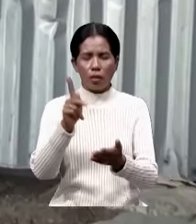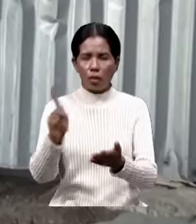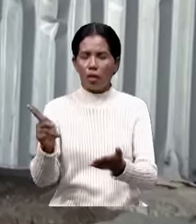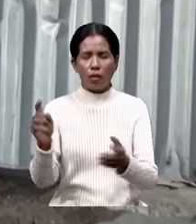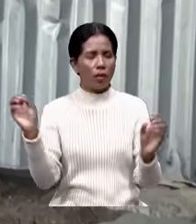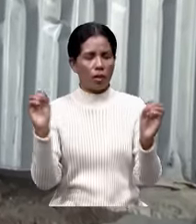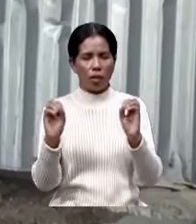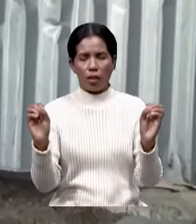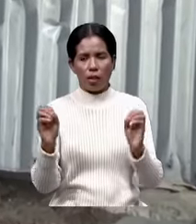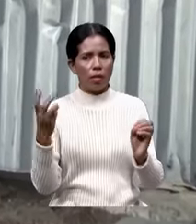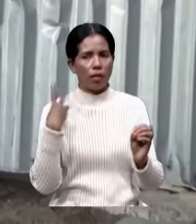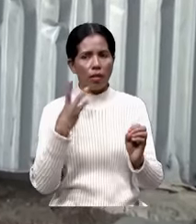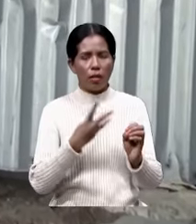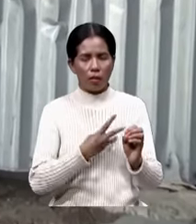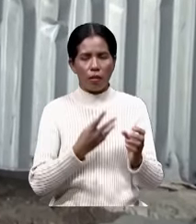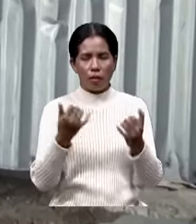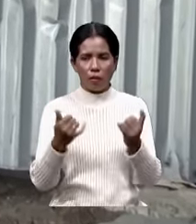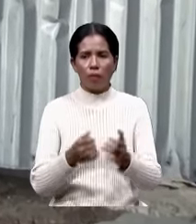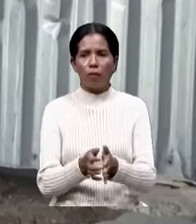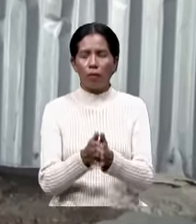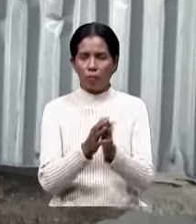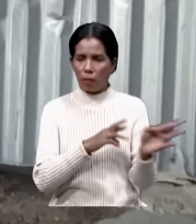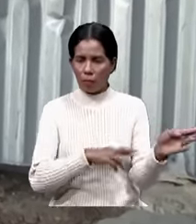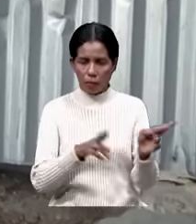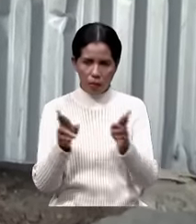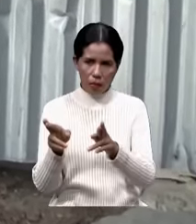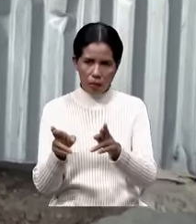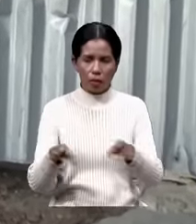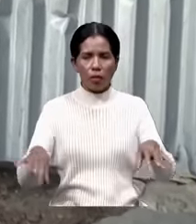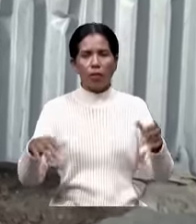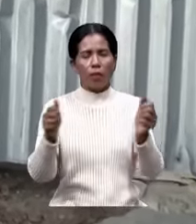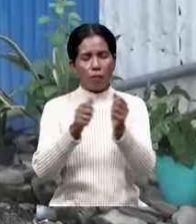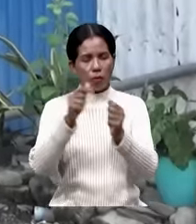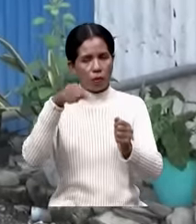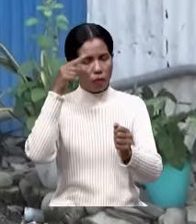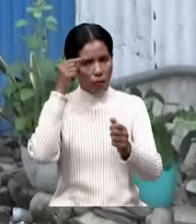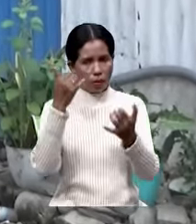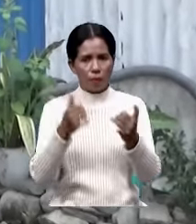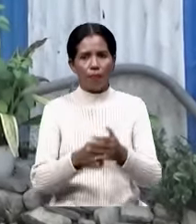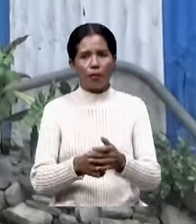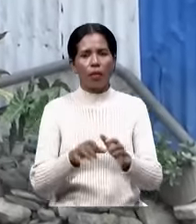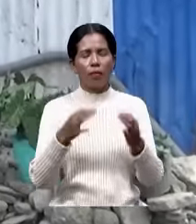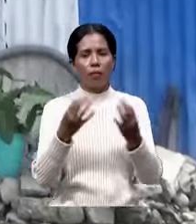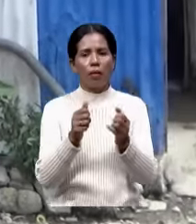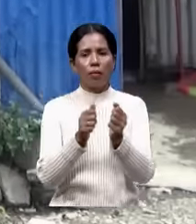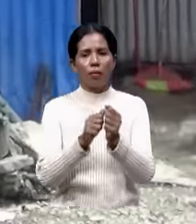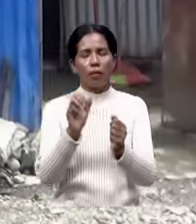ida ne laya amin yan makina nede ami pronto kolabora ho guberni dan komunidade umakain sanulu